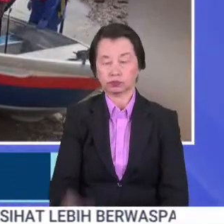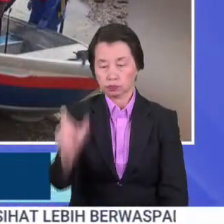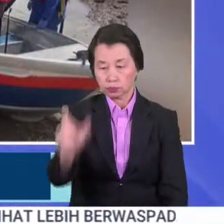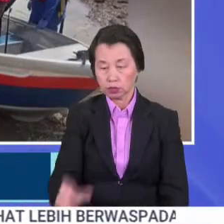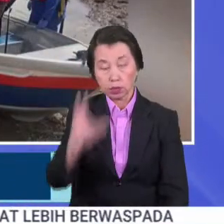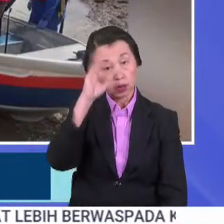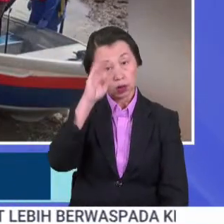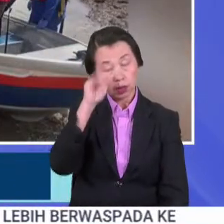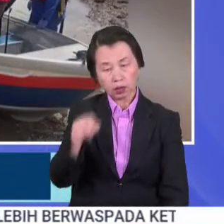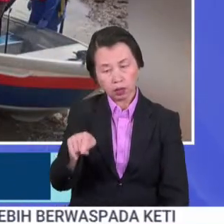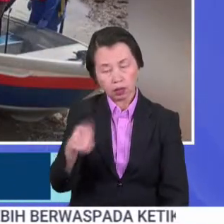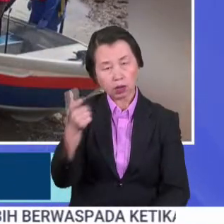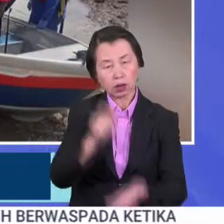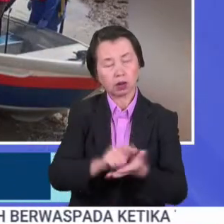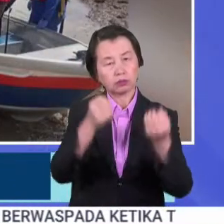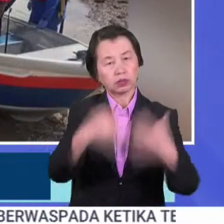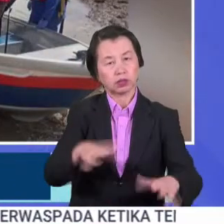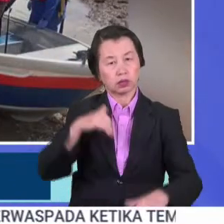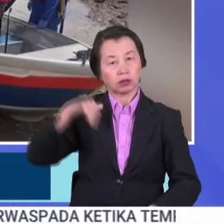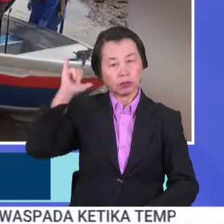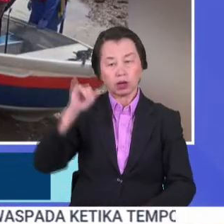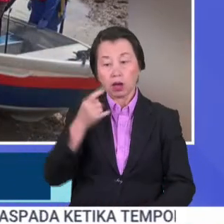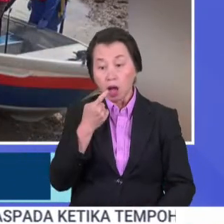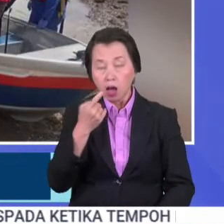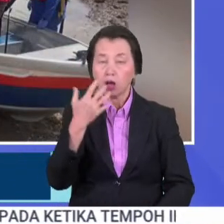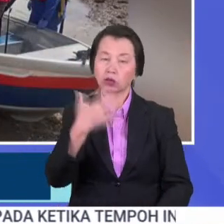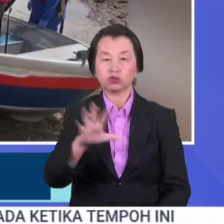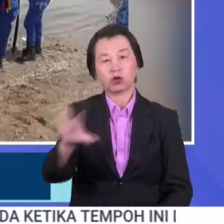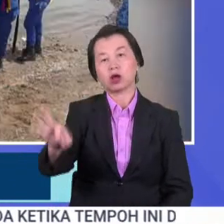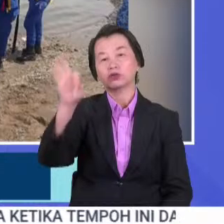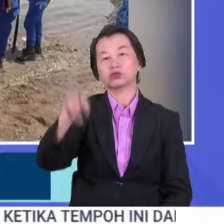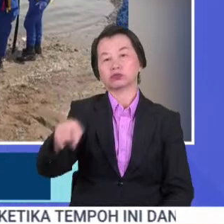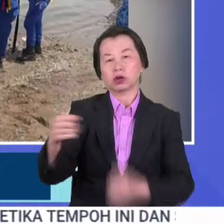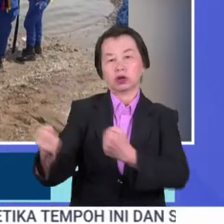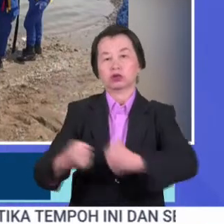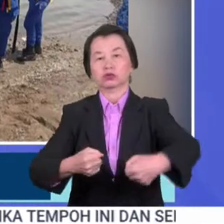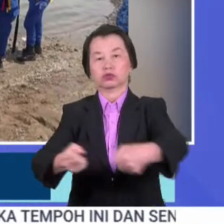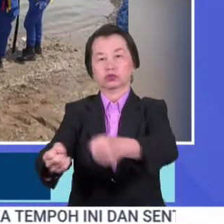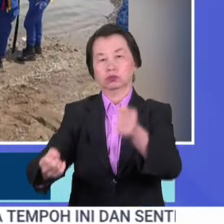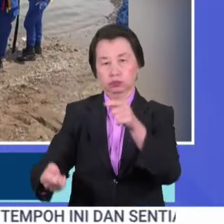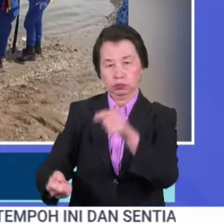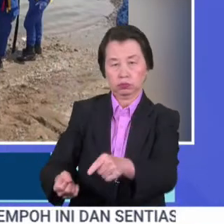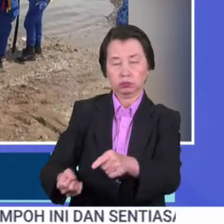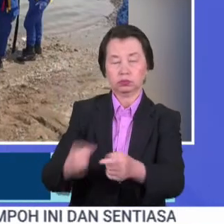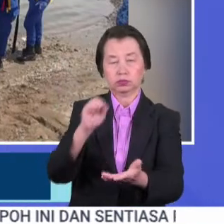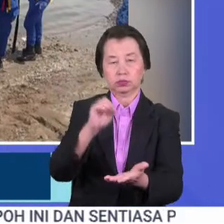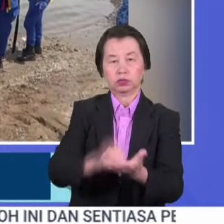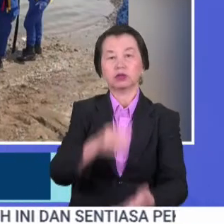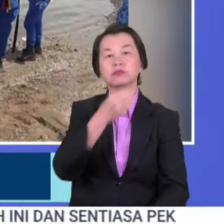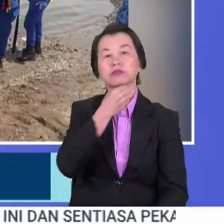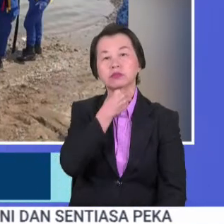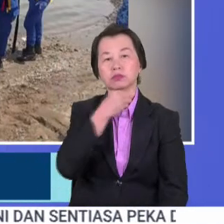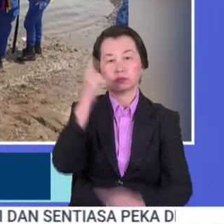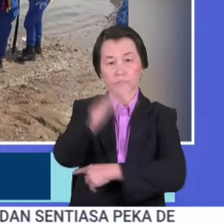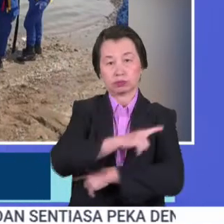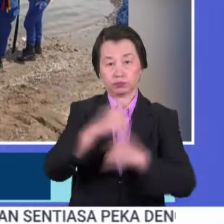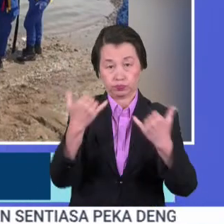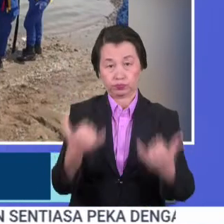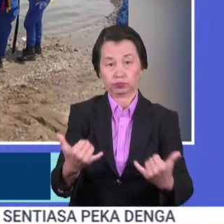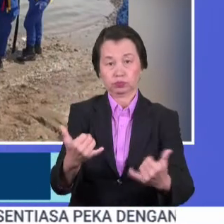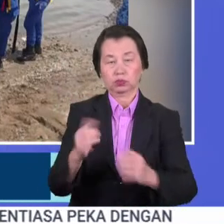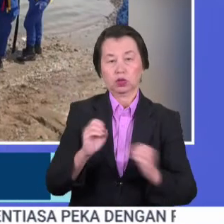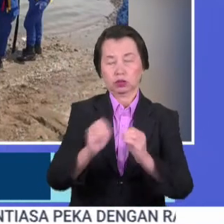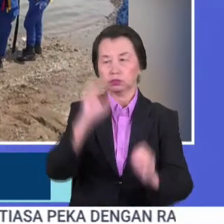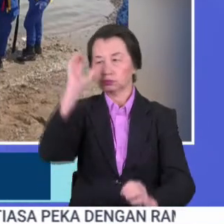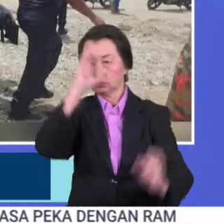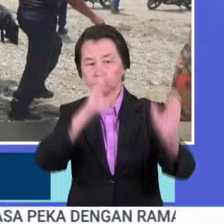Seorang lelaki yang dilaporkan hilang semalam telah dijumpai di Sungai Dinding Jabatan Raja Permaisuri Bainun, Sitiawan hari ini.